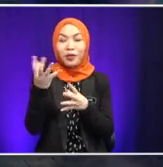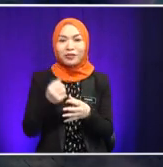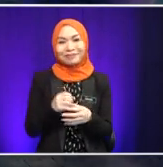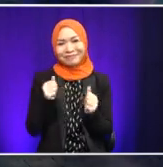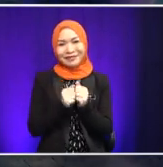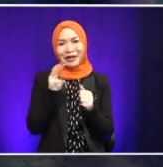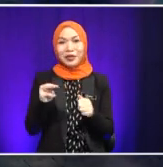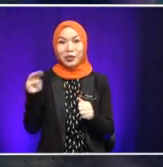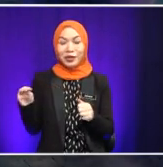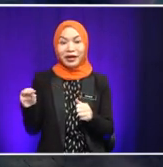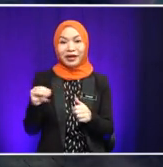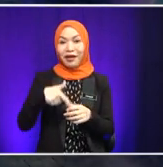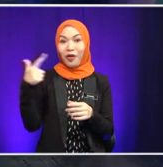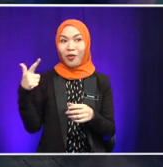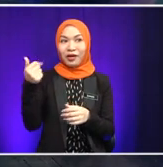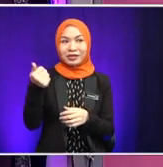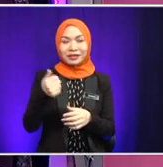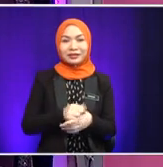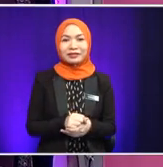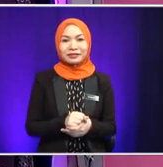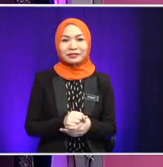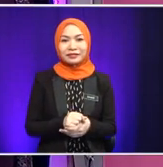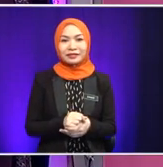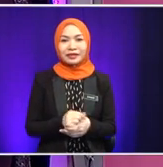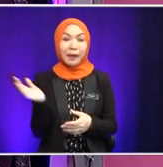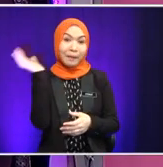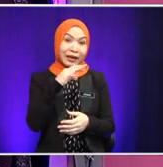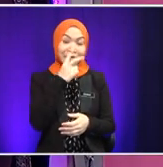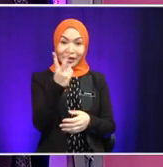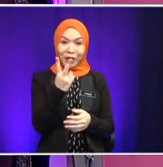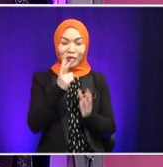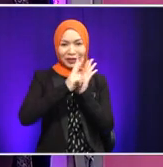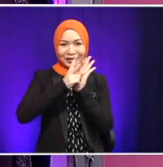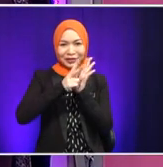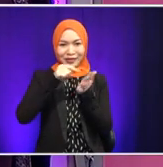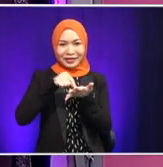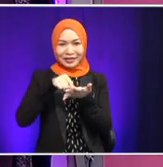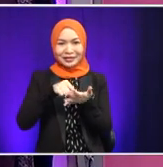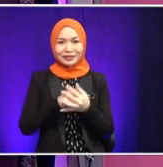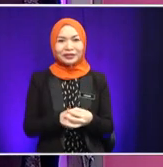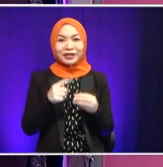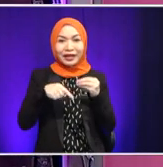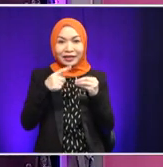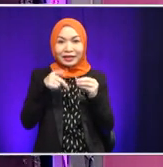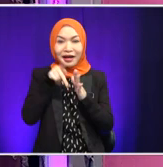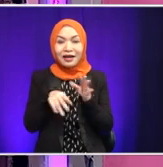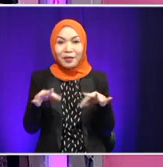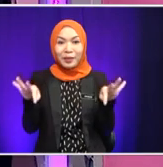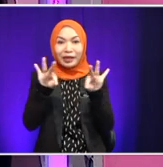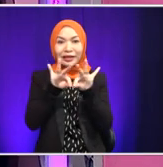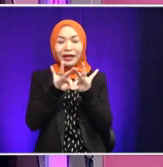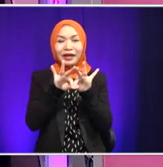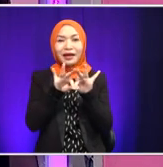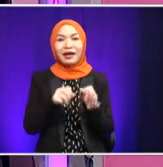seterusnya Mari kita saksikan Oke kita akan tengok mengenai kepentingan amalan